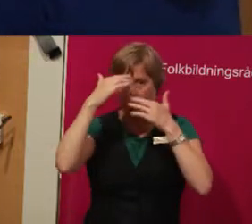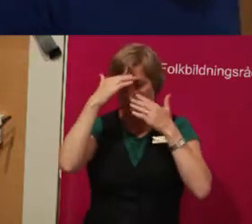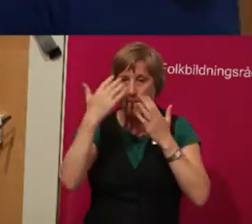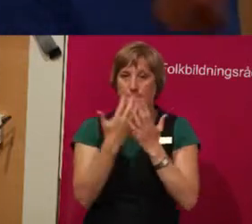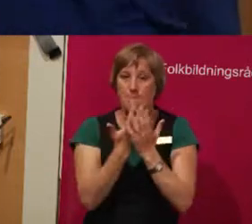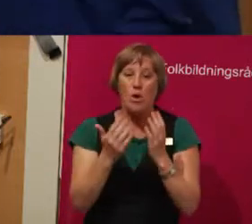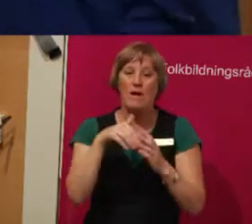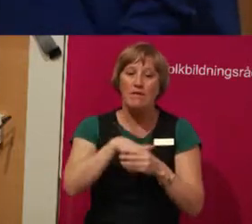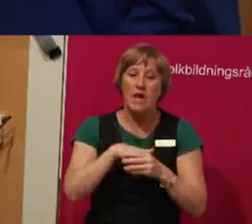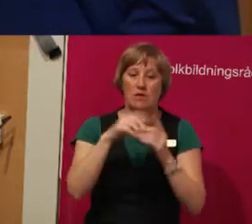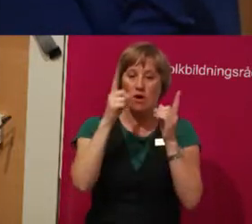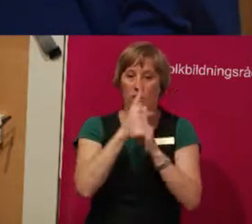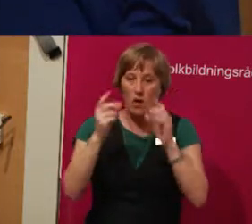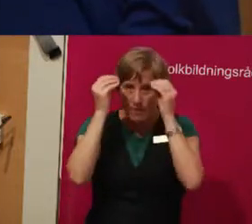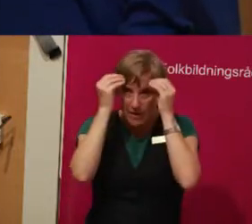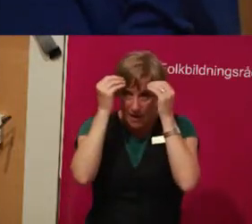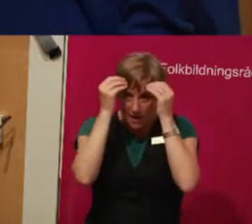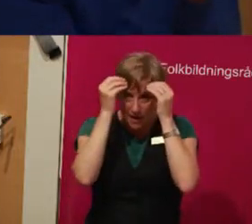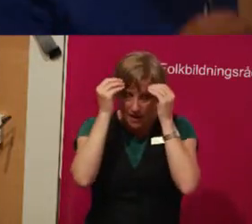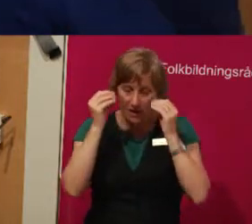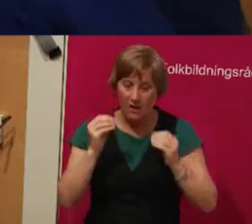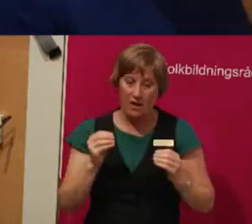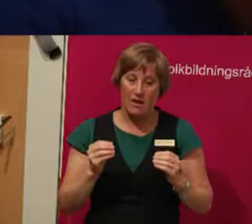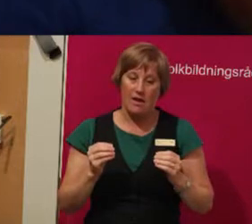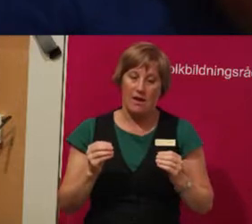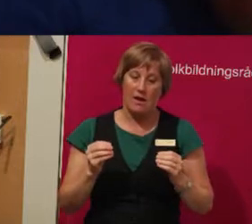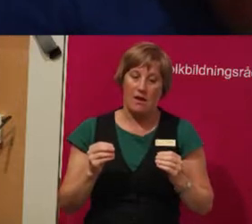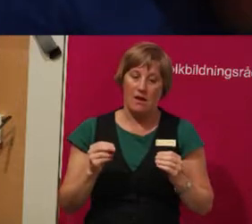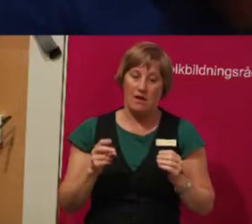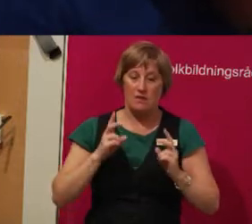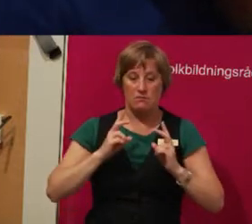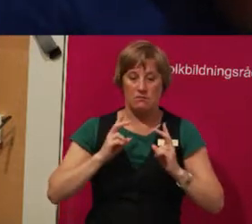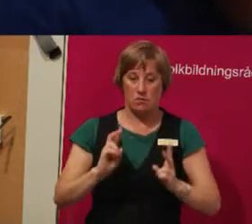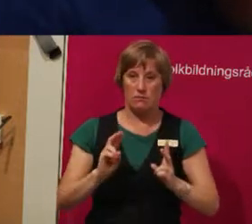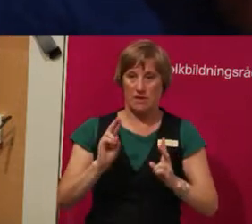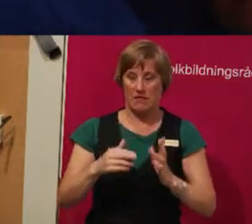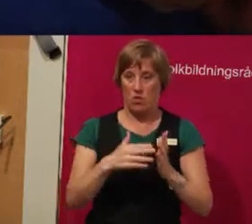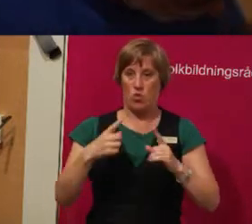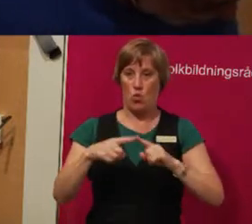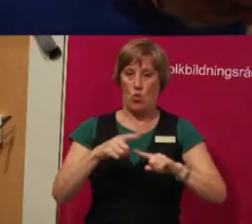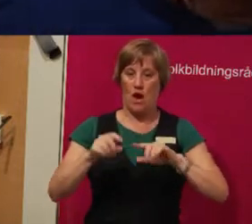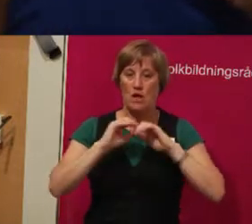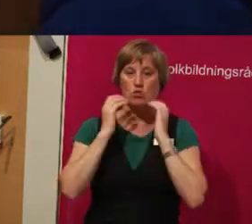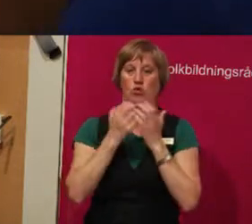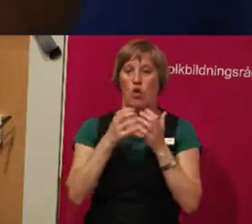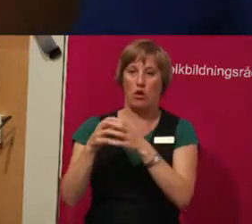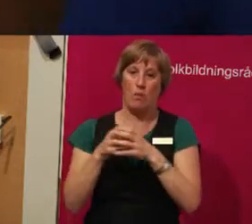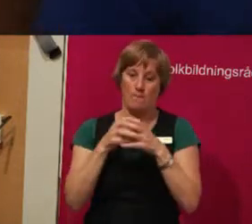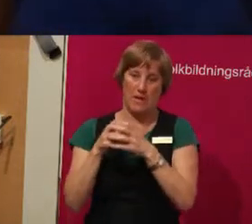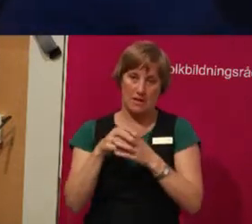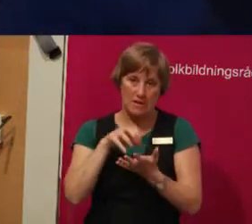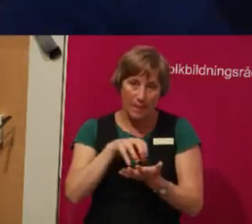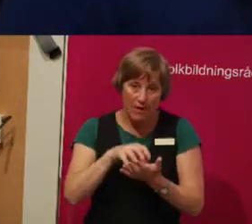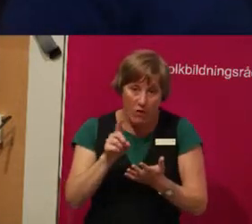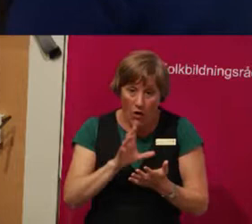i folkbildningen som faktiskt tillhör väldigt olika socialgrupper i samhället. Var finns de mötesplatserna normalt